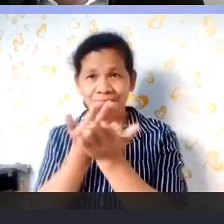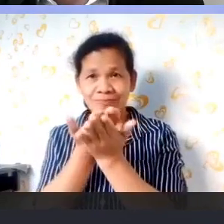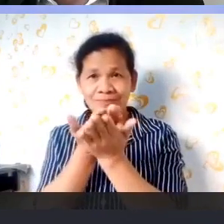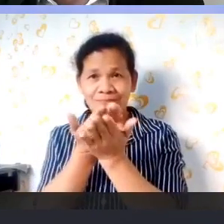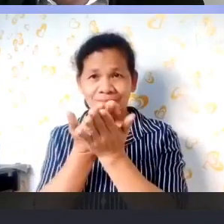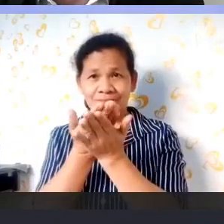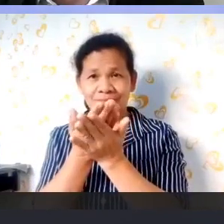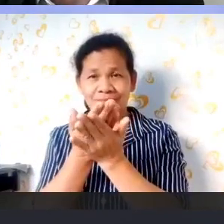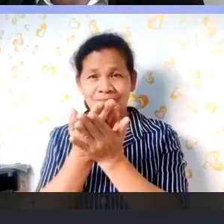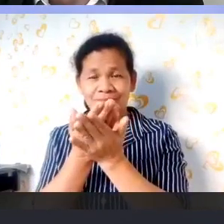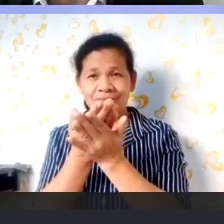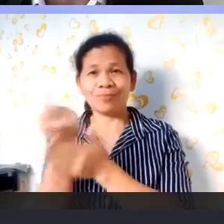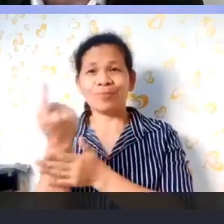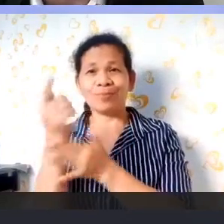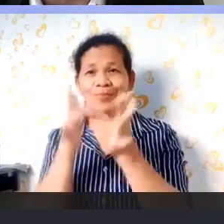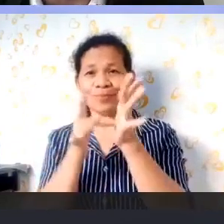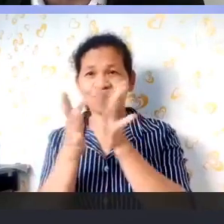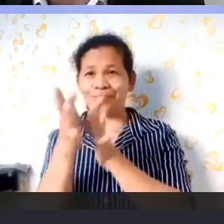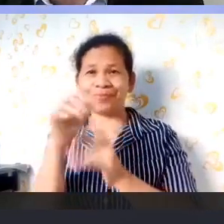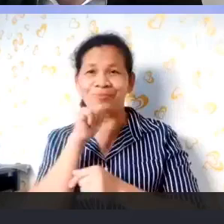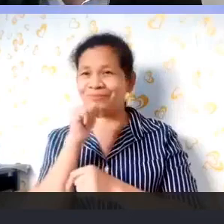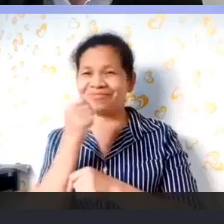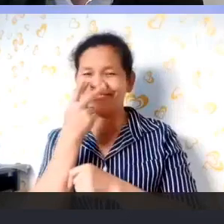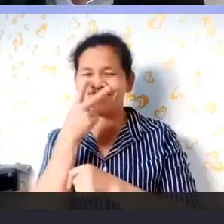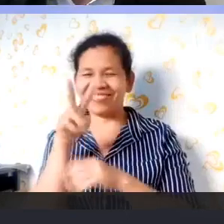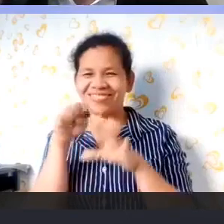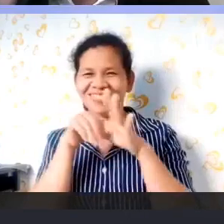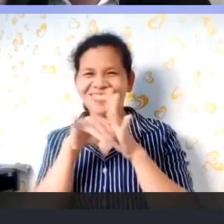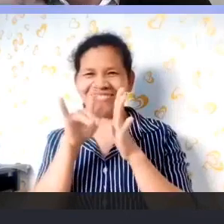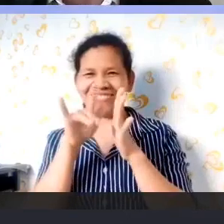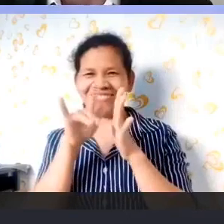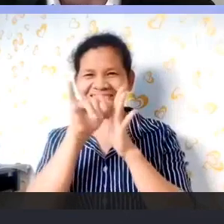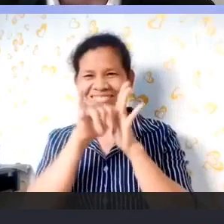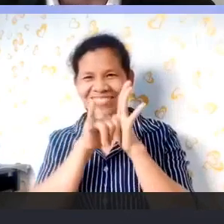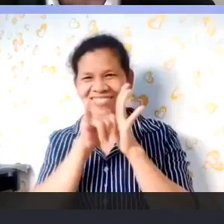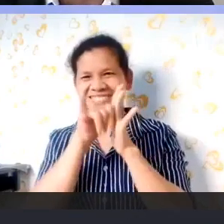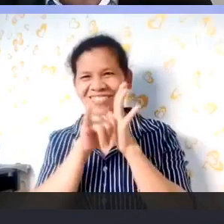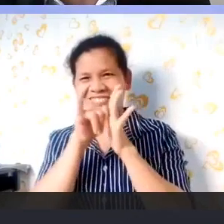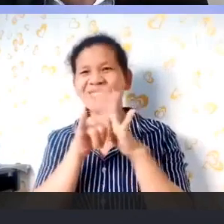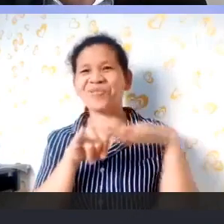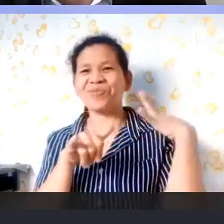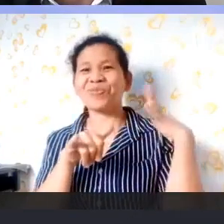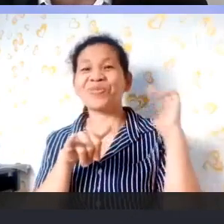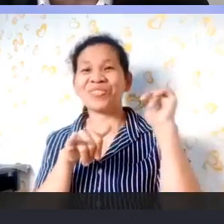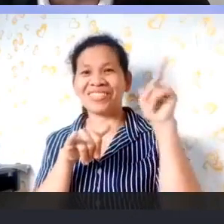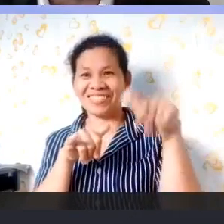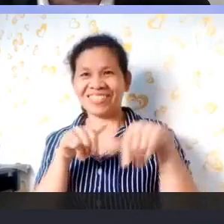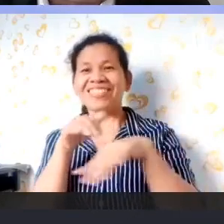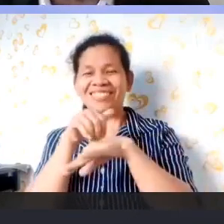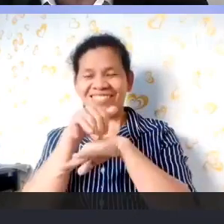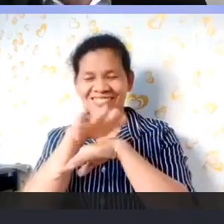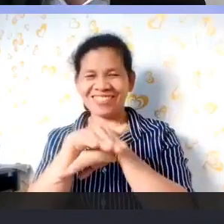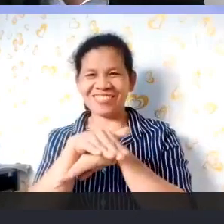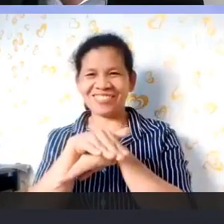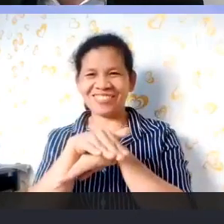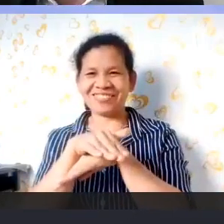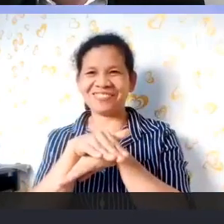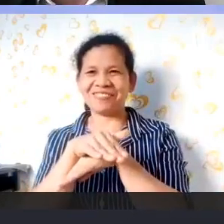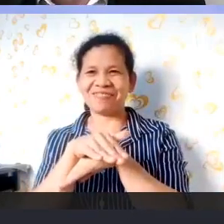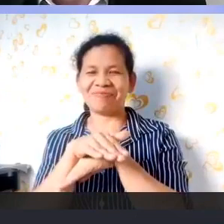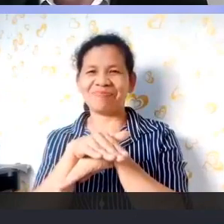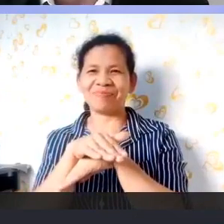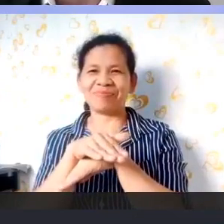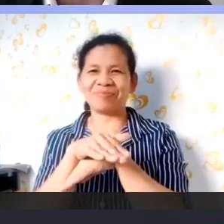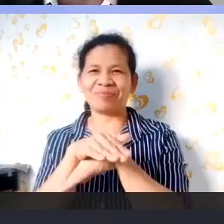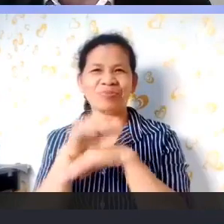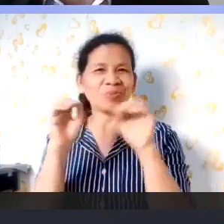Only Jesus. Di ko po makita sa YouTube. Thank you po. Yes, Ma'am Rowena, mamaya po, i-message po kita. Wala